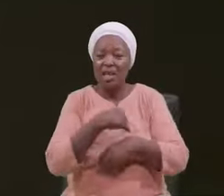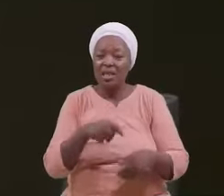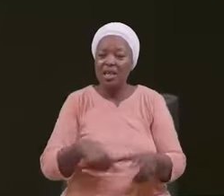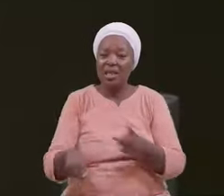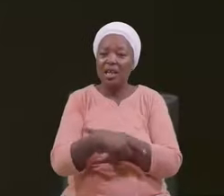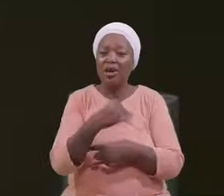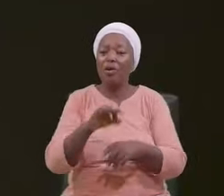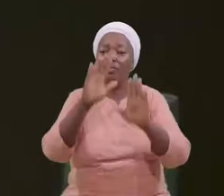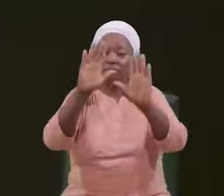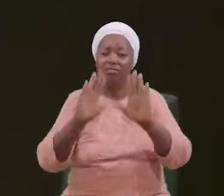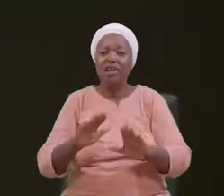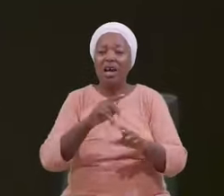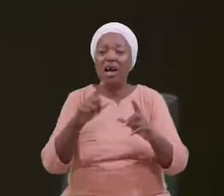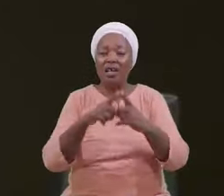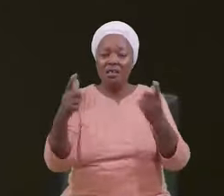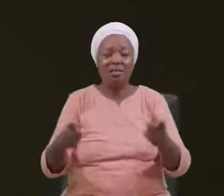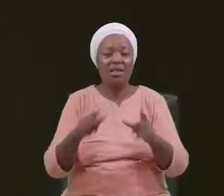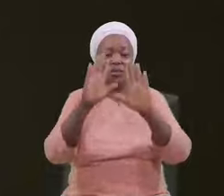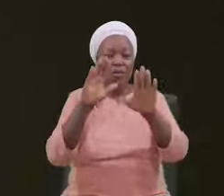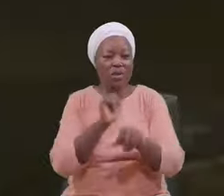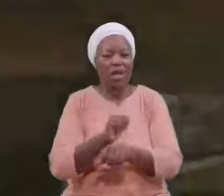prodiges surnaturels. Il a dit que